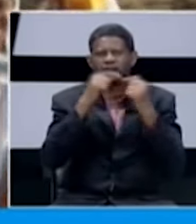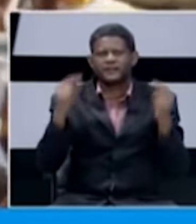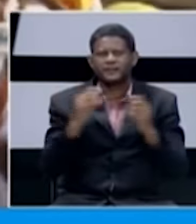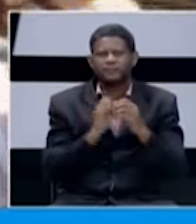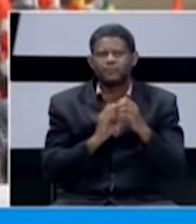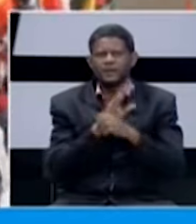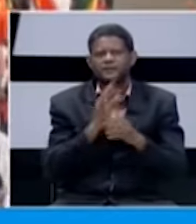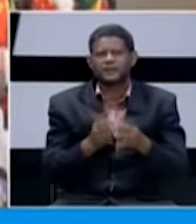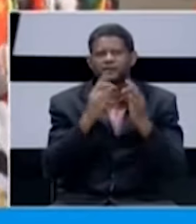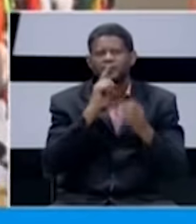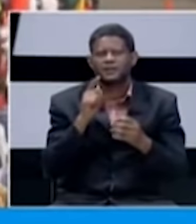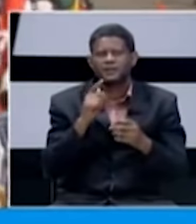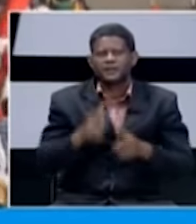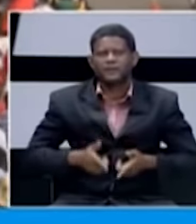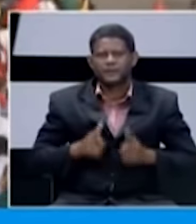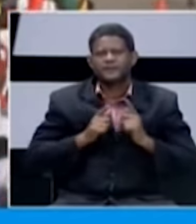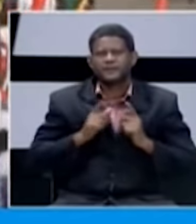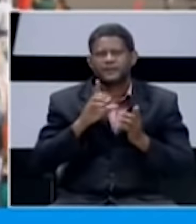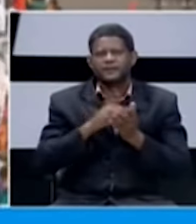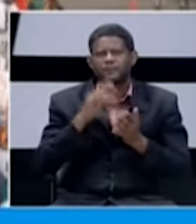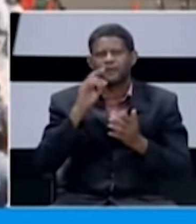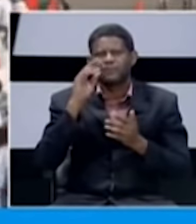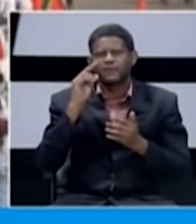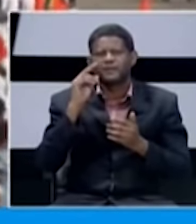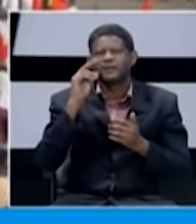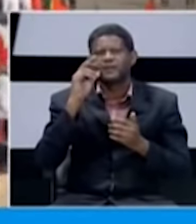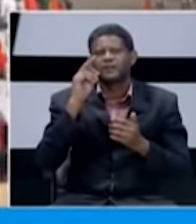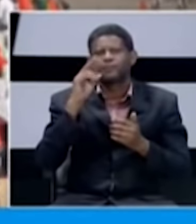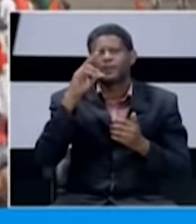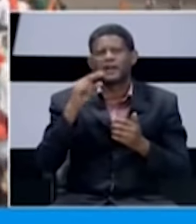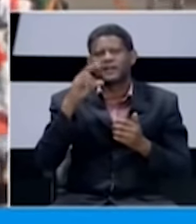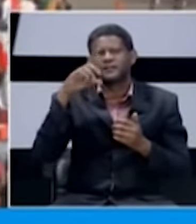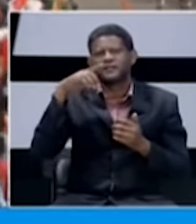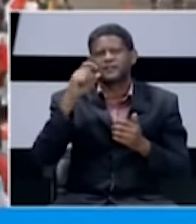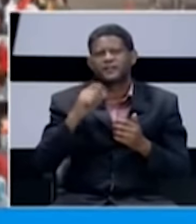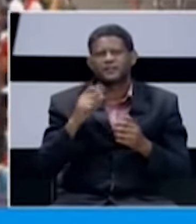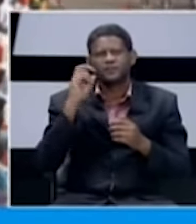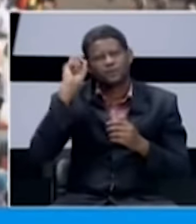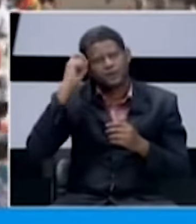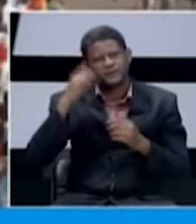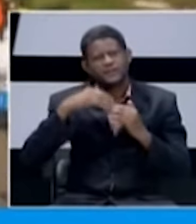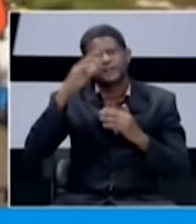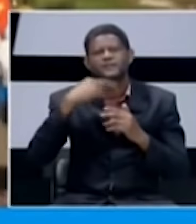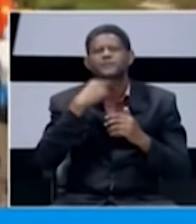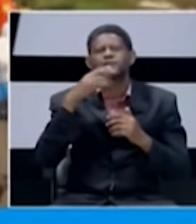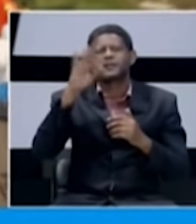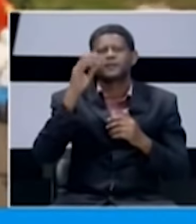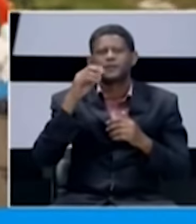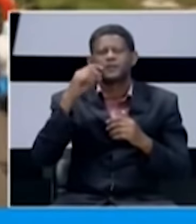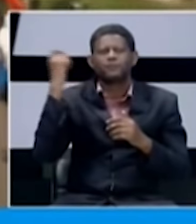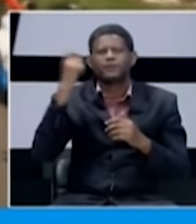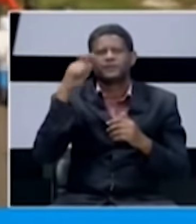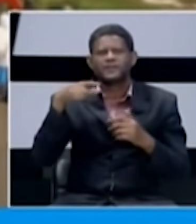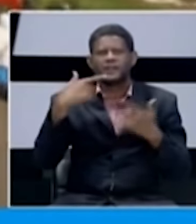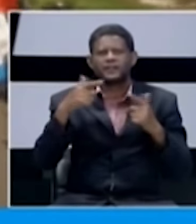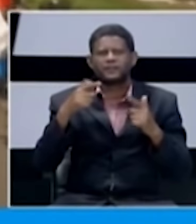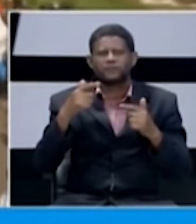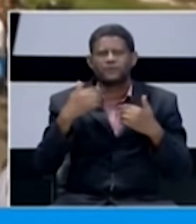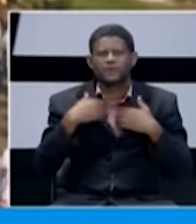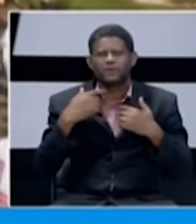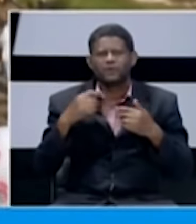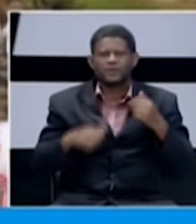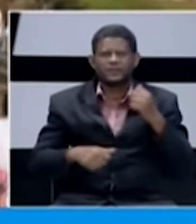افتح مراخت ما بعخر شاشای زور مرز آتگرای حووحات زل على دمس رخیو معواتو نزح زگات امزل پولتیکا هالکام ملای مرح